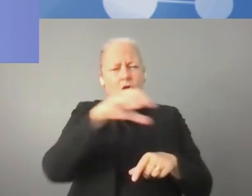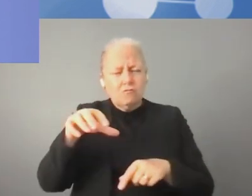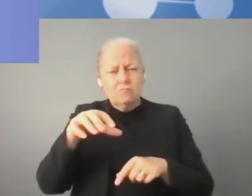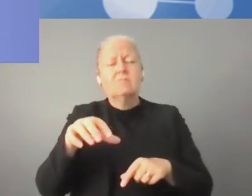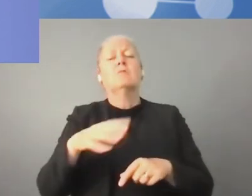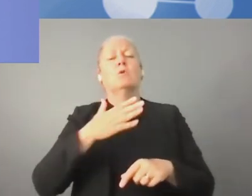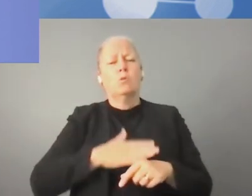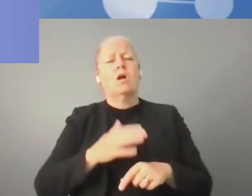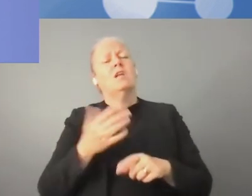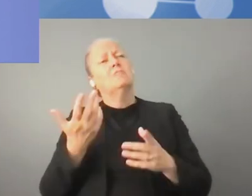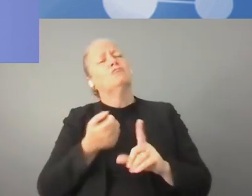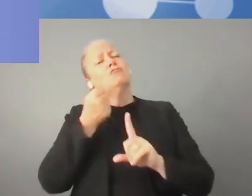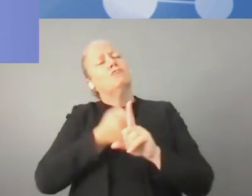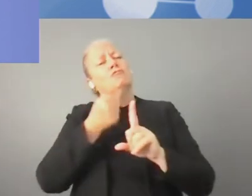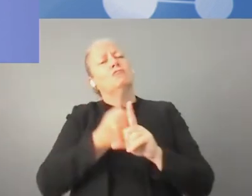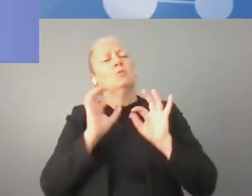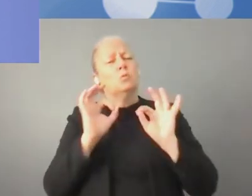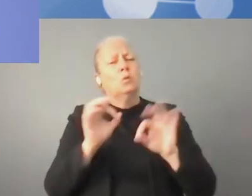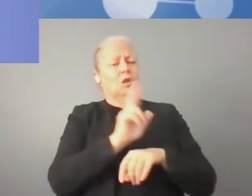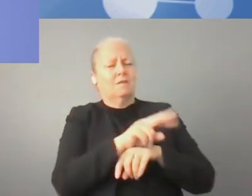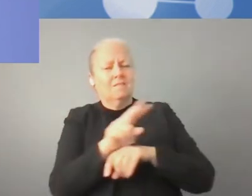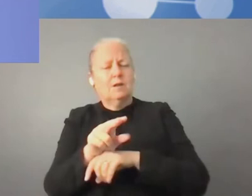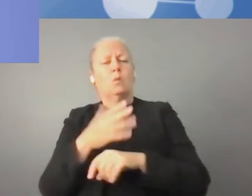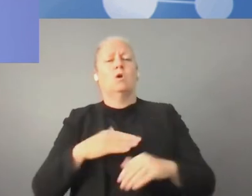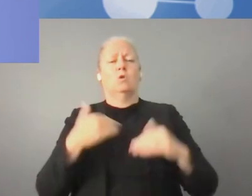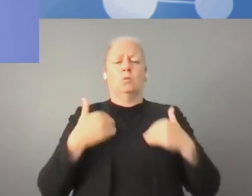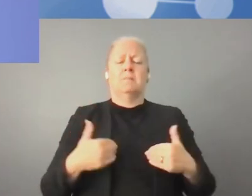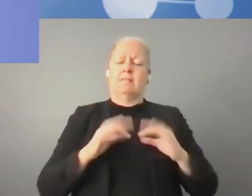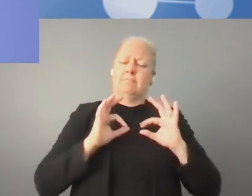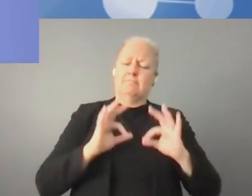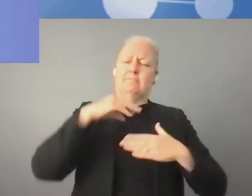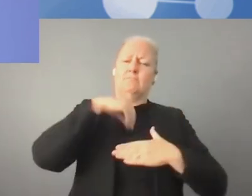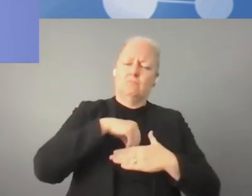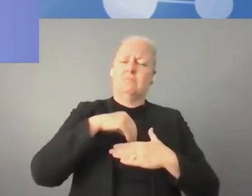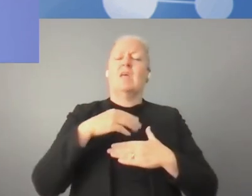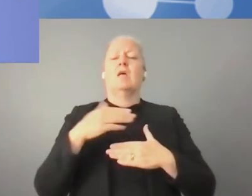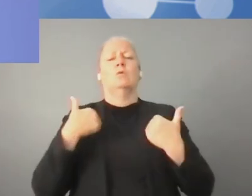新技术和网络治理。最后我想强调